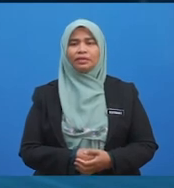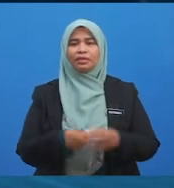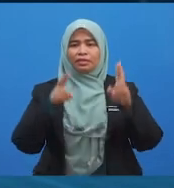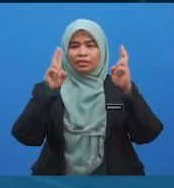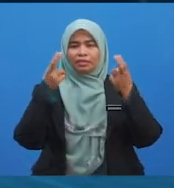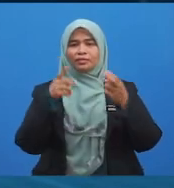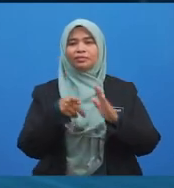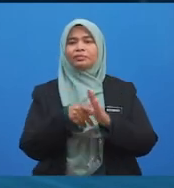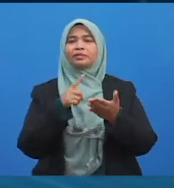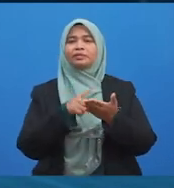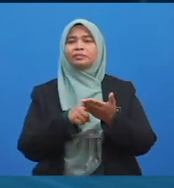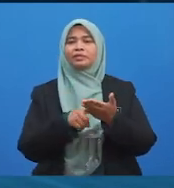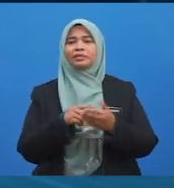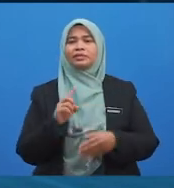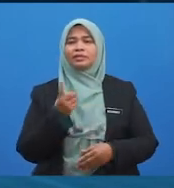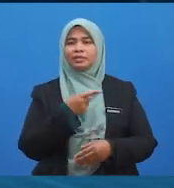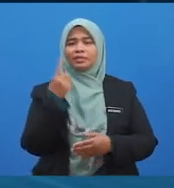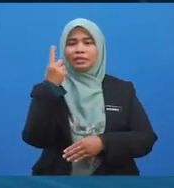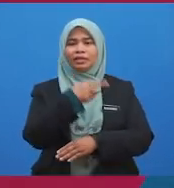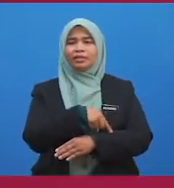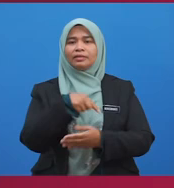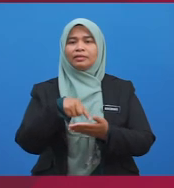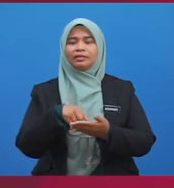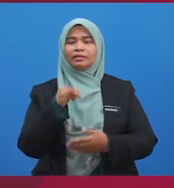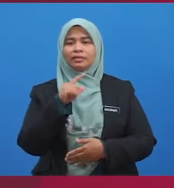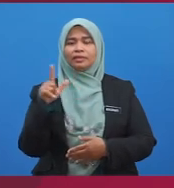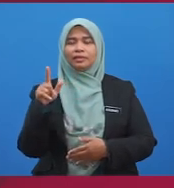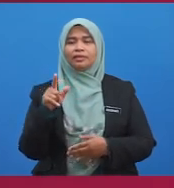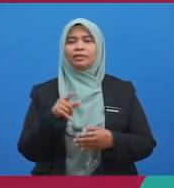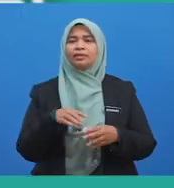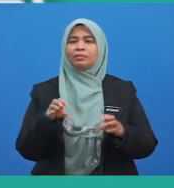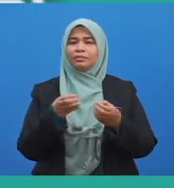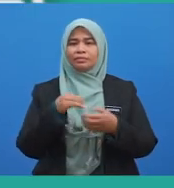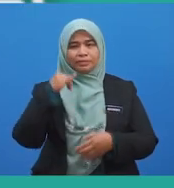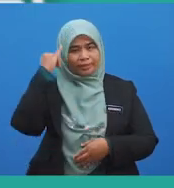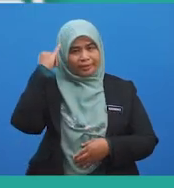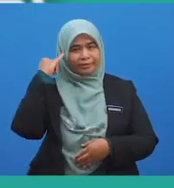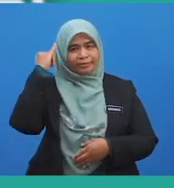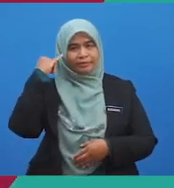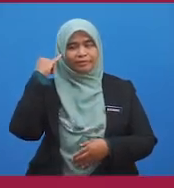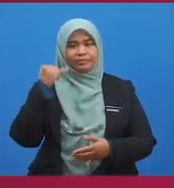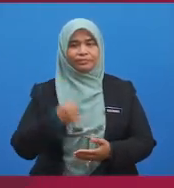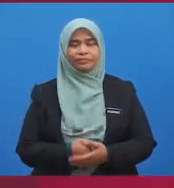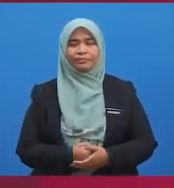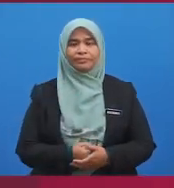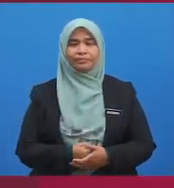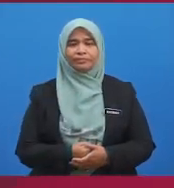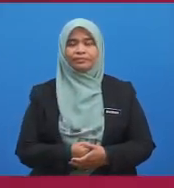Tajuk perbincangan kita pada hari ini ialah penjanaan idea.